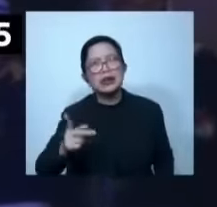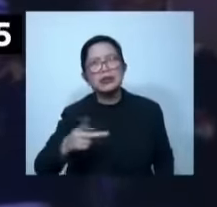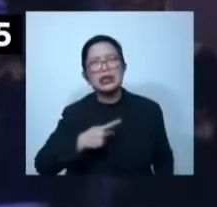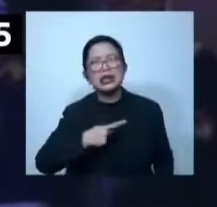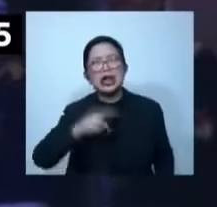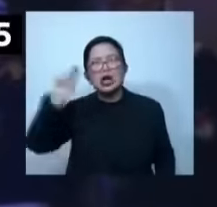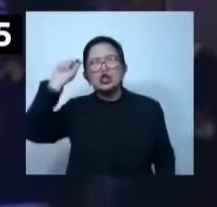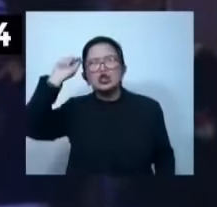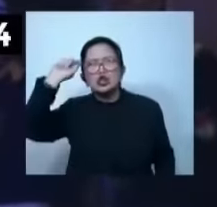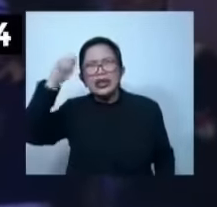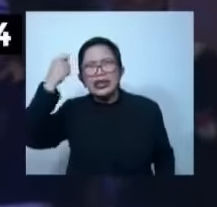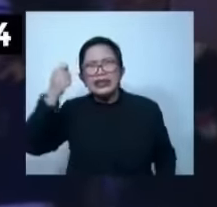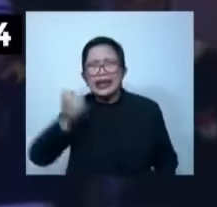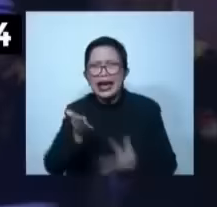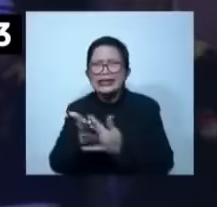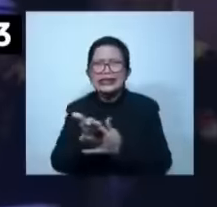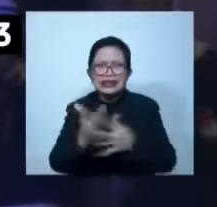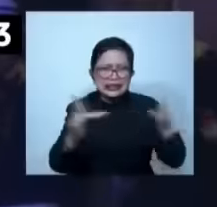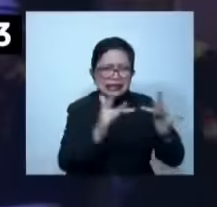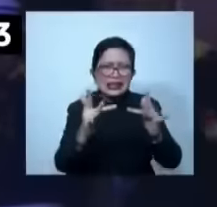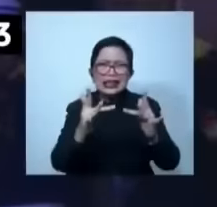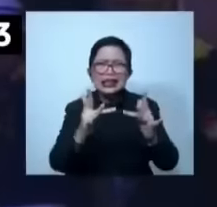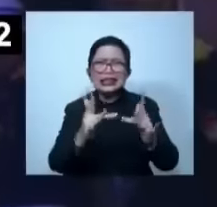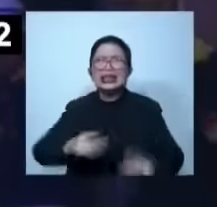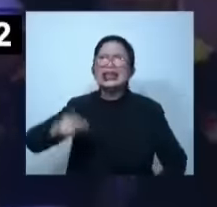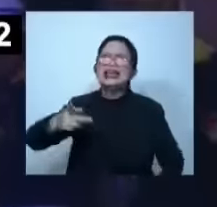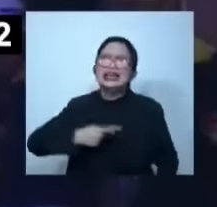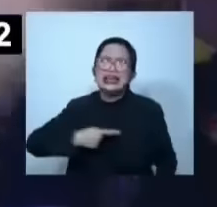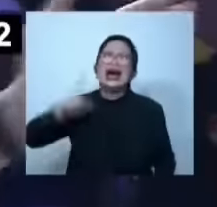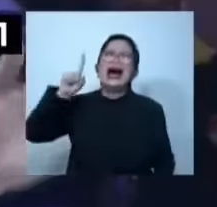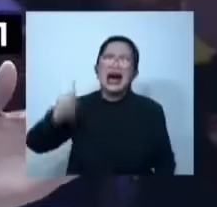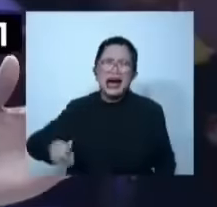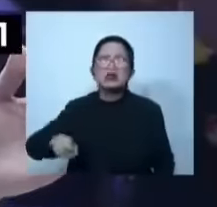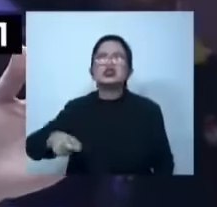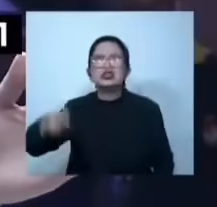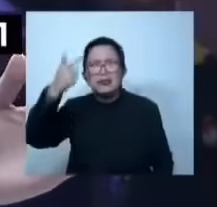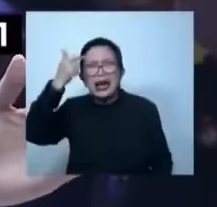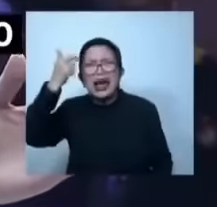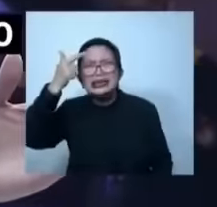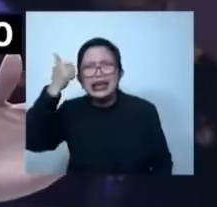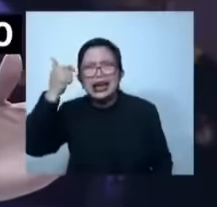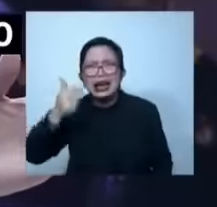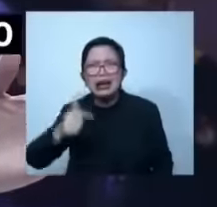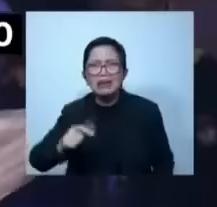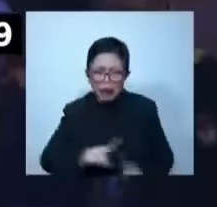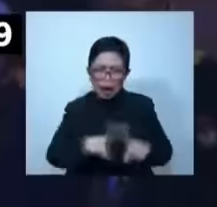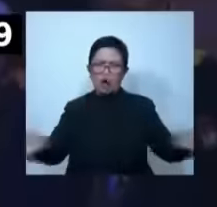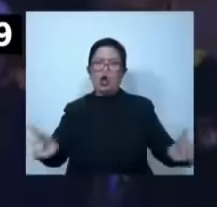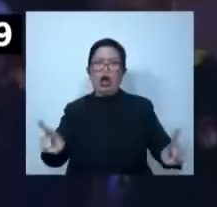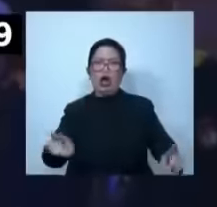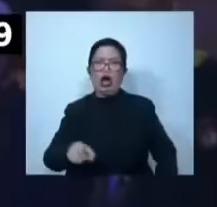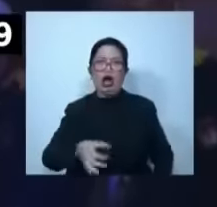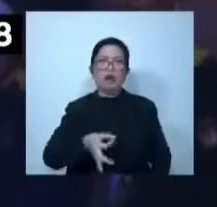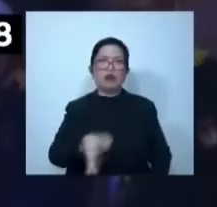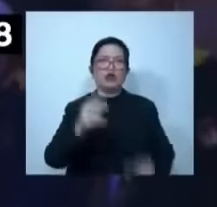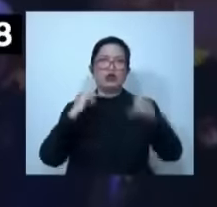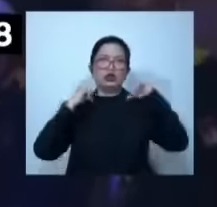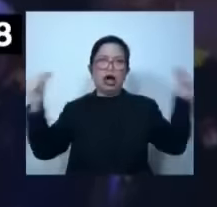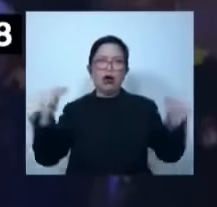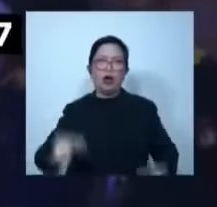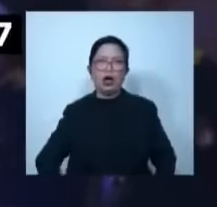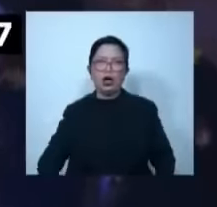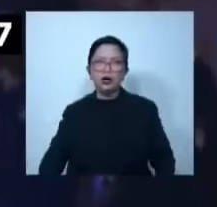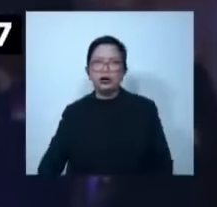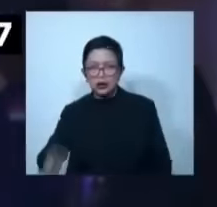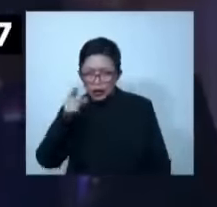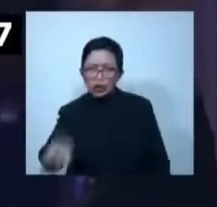mendapatkan kesulitan untuk akses internet padahal kami butuh belajar? Tidak sama dengan yang di Jawa. Catatan inilah yang